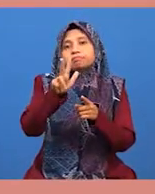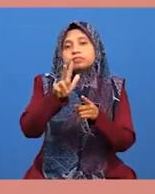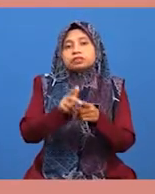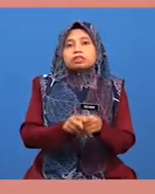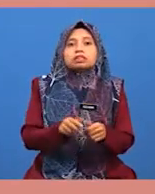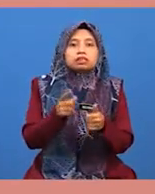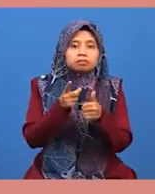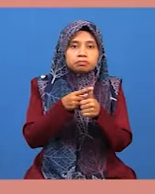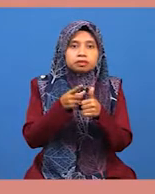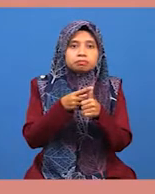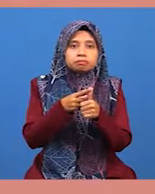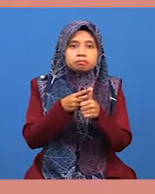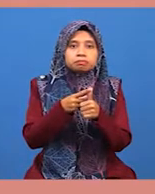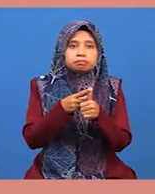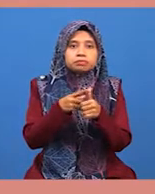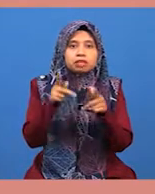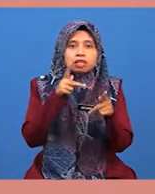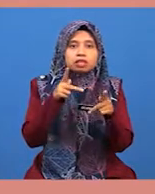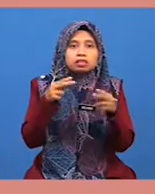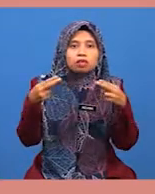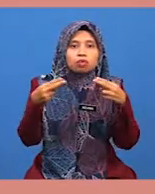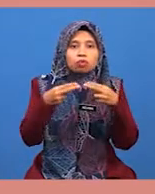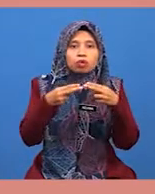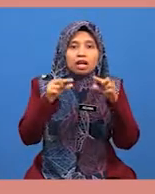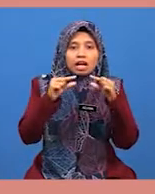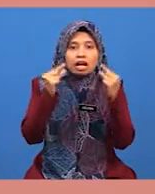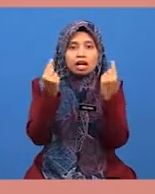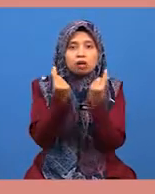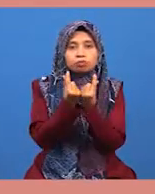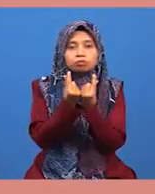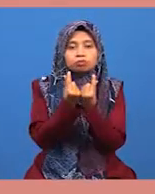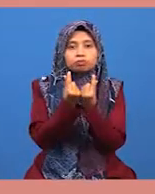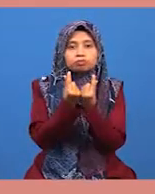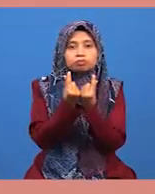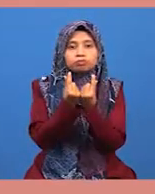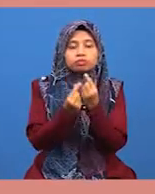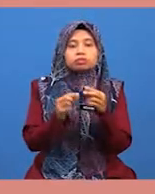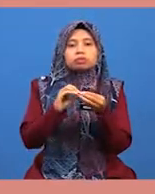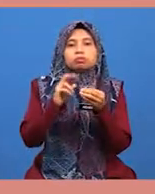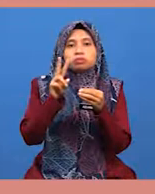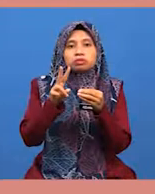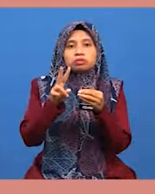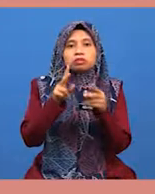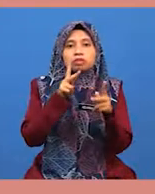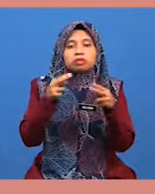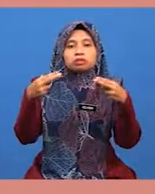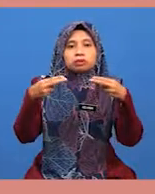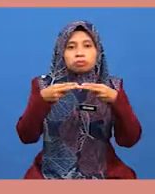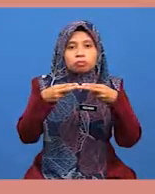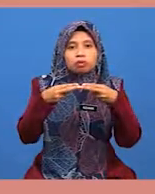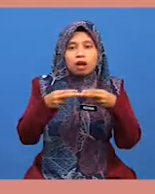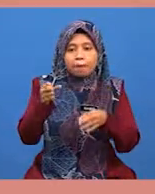iaitu yang pertama, kata hubung gabungan, yang kedua, kata